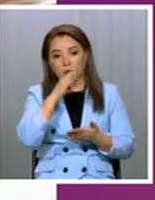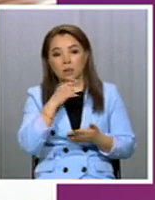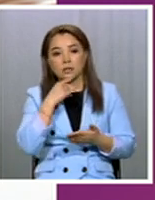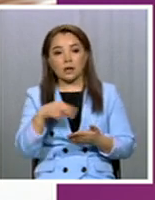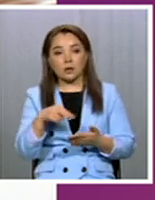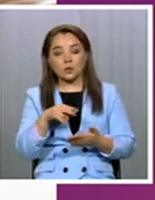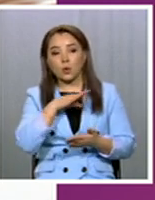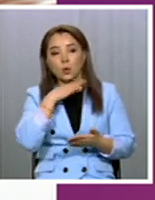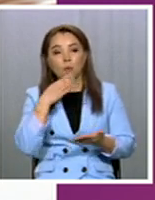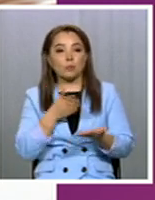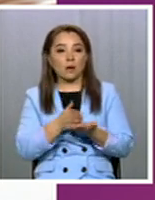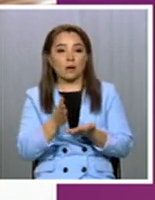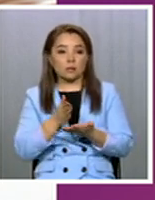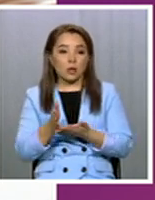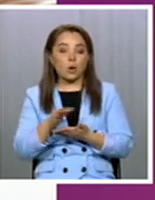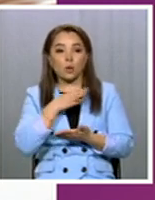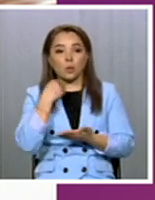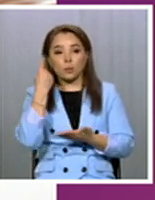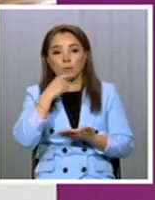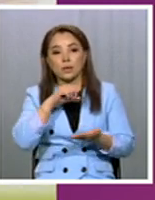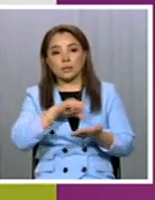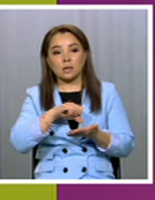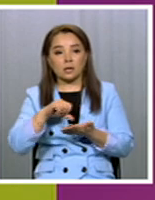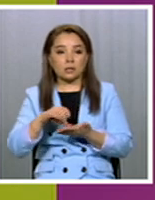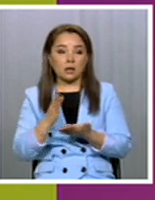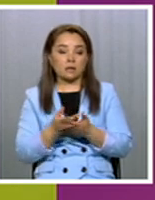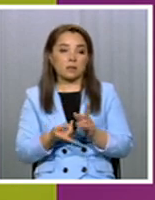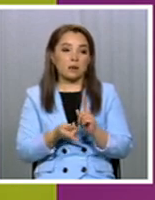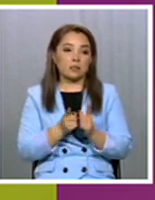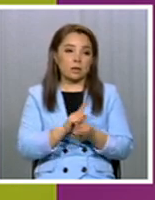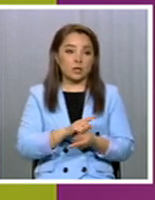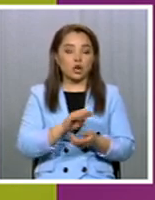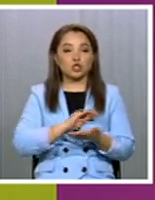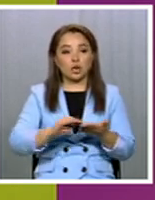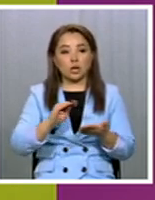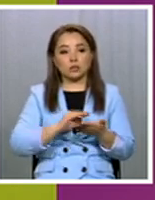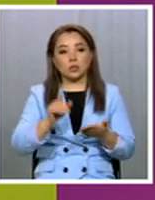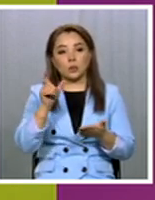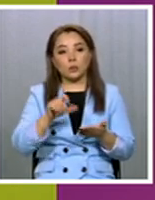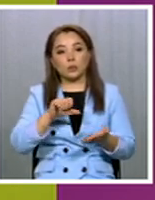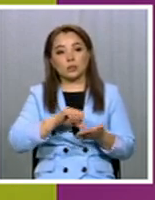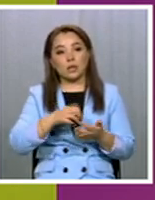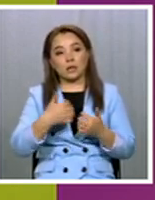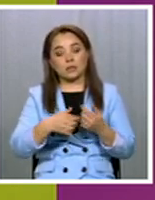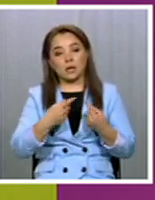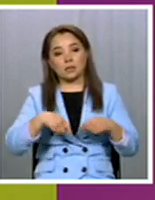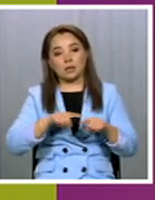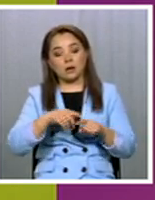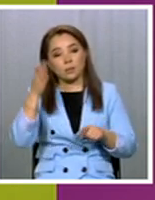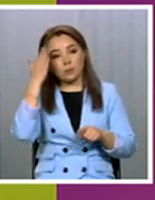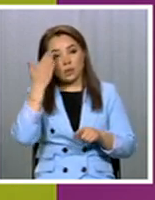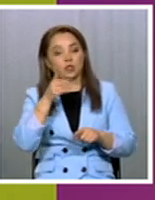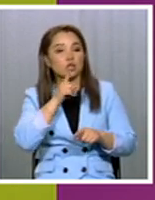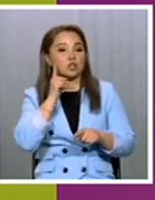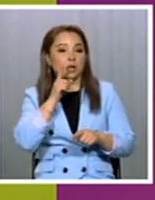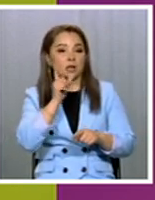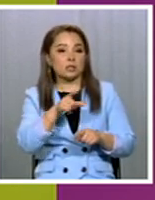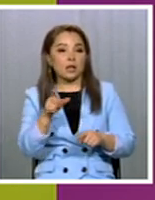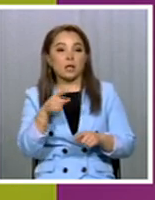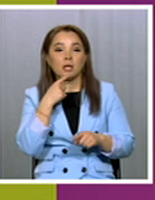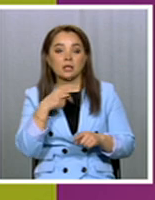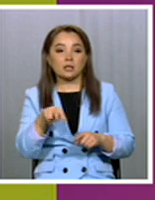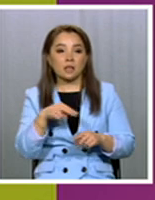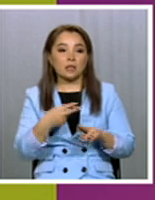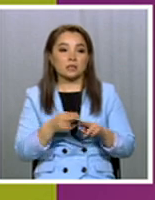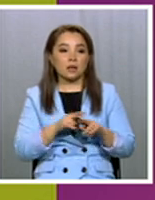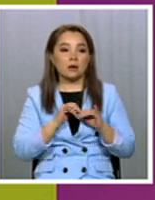көп бағытты, көп жанрлы салаға айналды. Жазушылар қатарына қосылған дарынды жастар әдебиетке өздерімен бірге жаңа